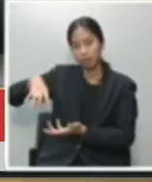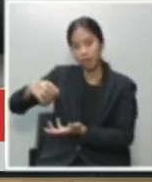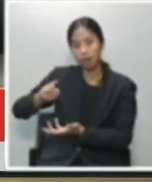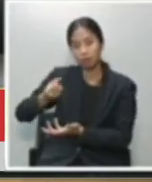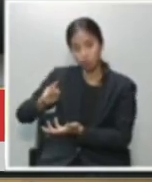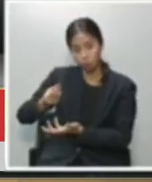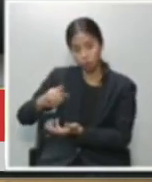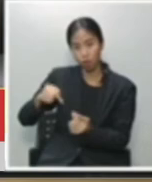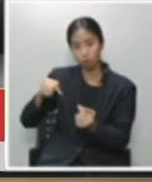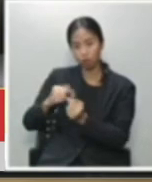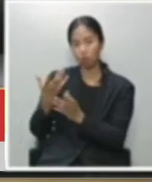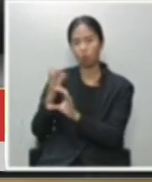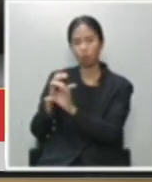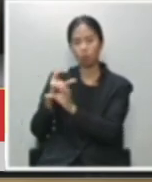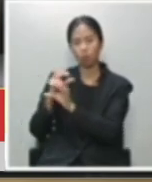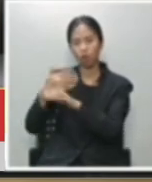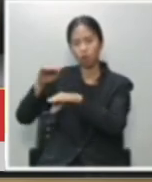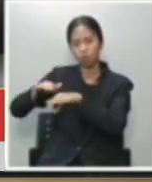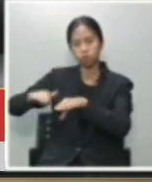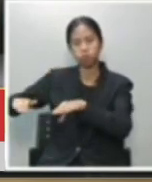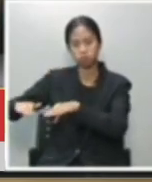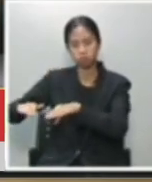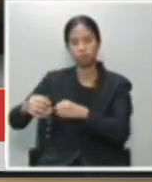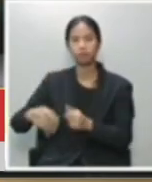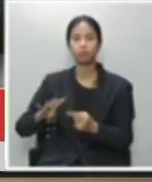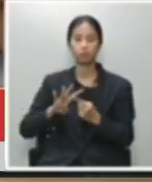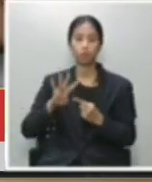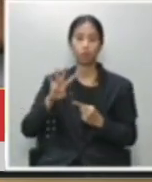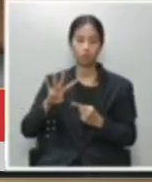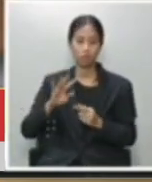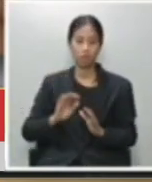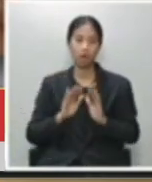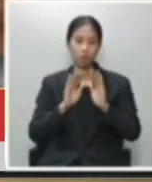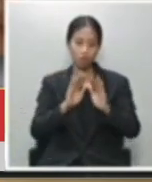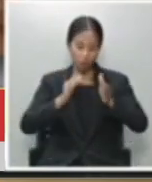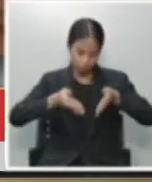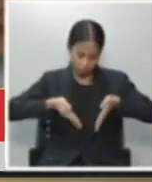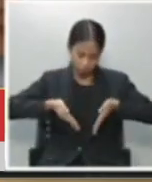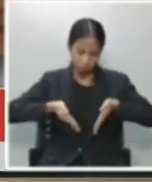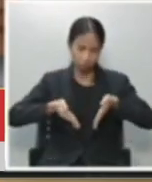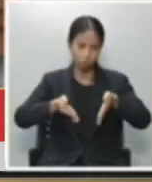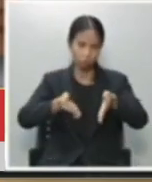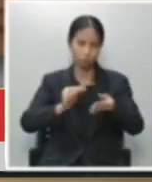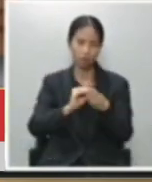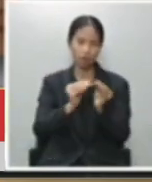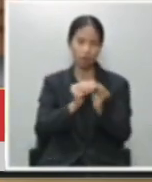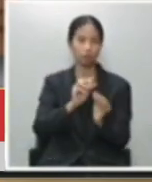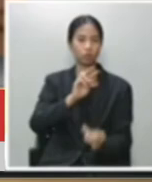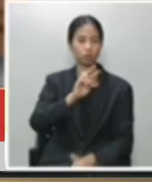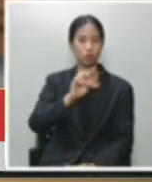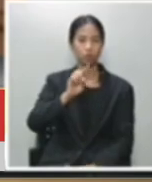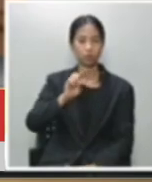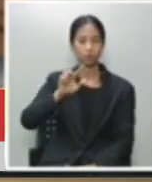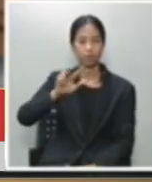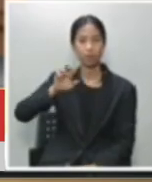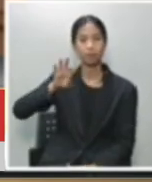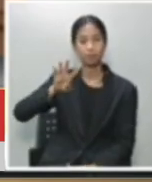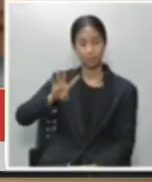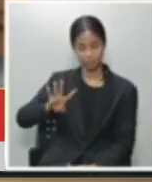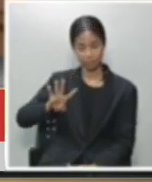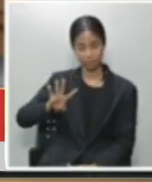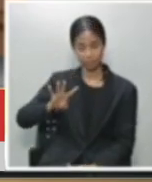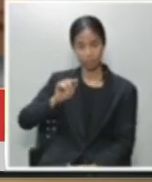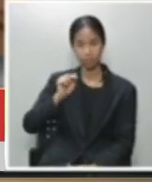ภอตะการพืชผลเรื่องที่4ขอฝากถนนสาย2134จากอำเภอตะการพืชผ